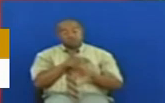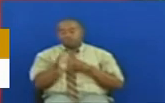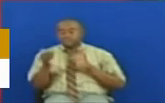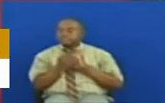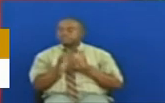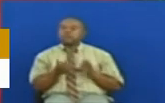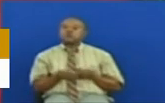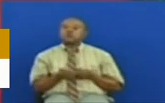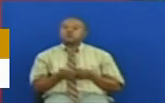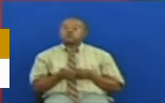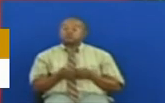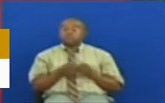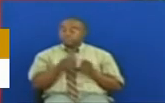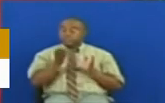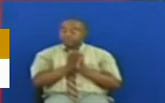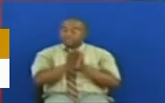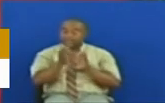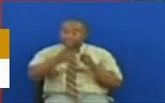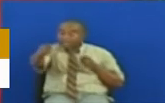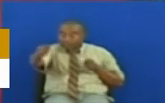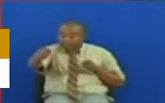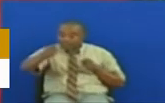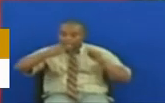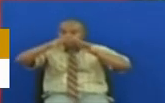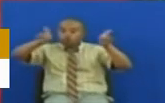ni long vessels au ring net.